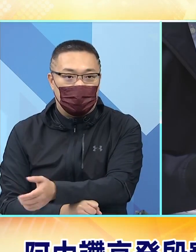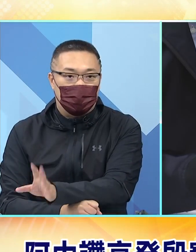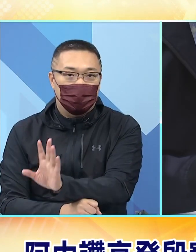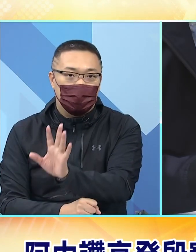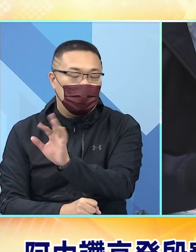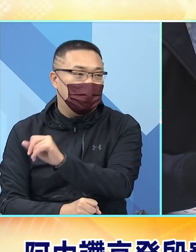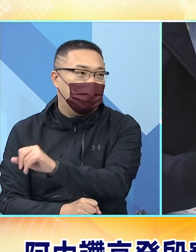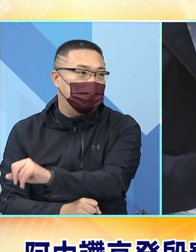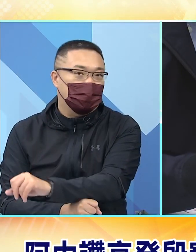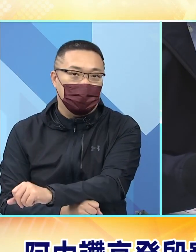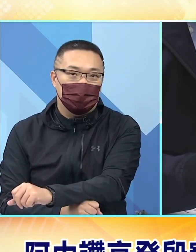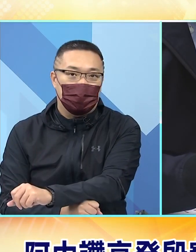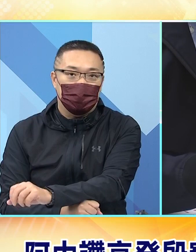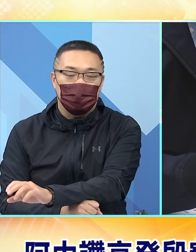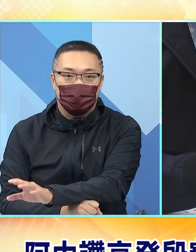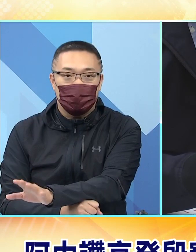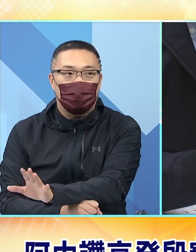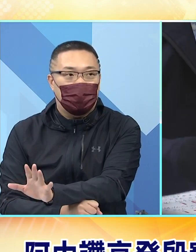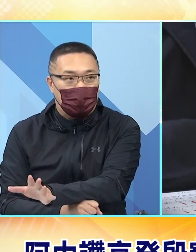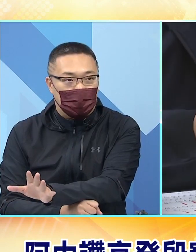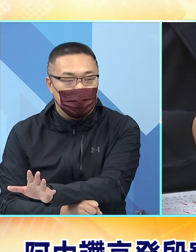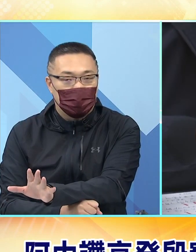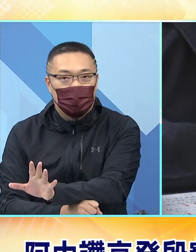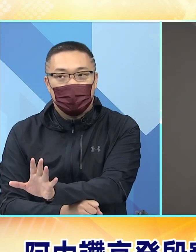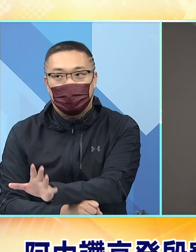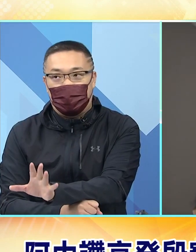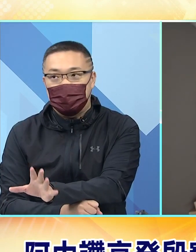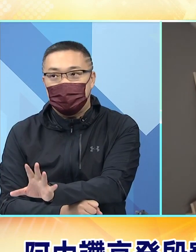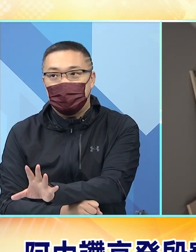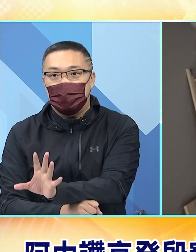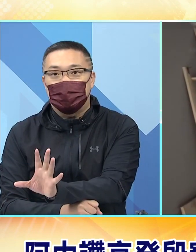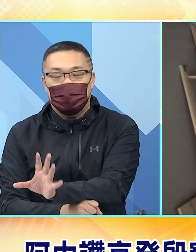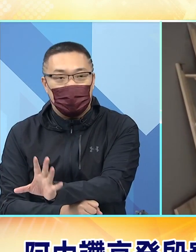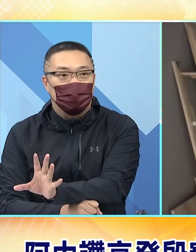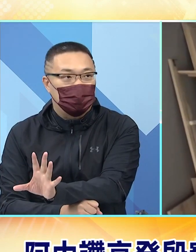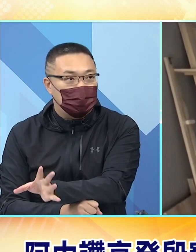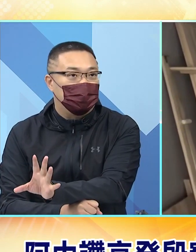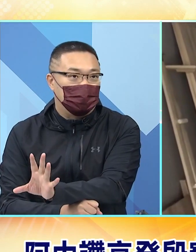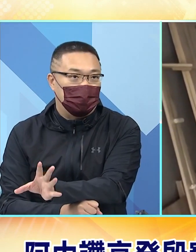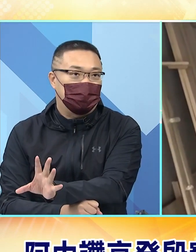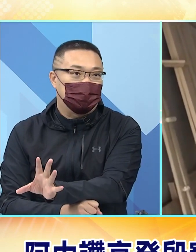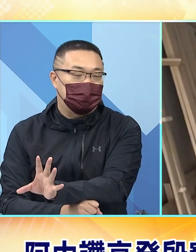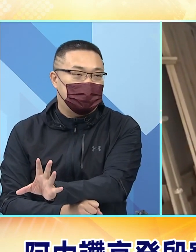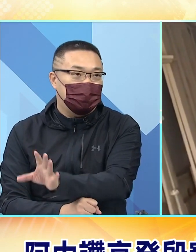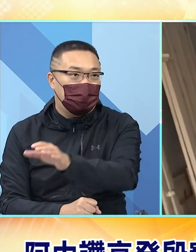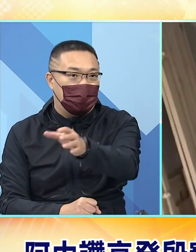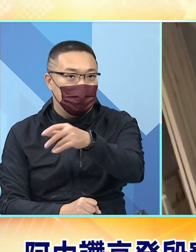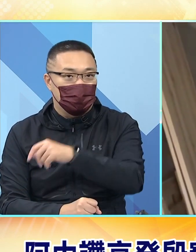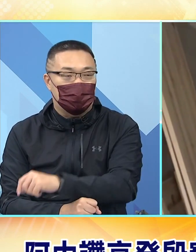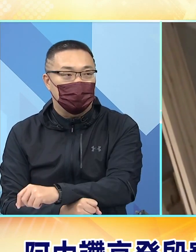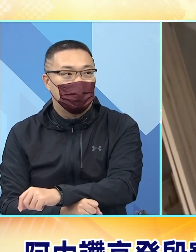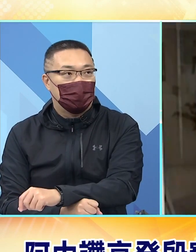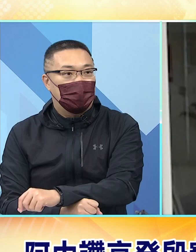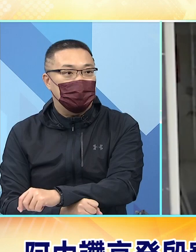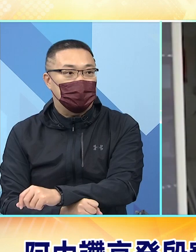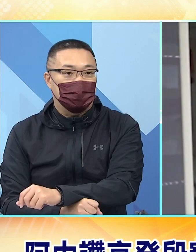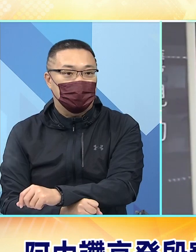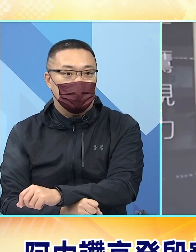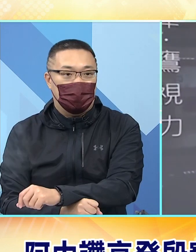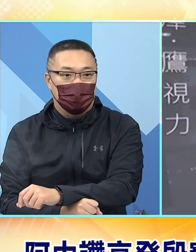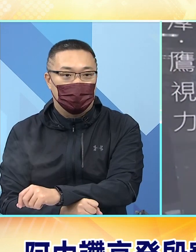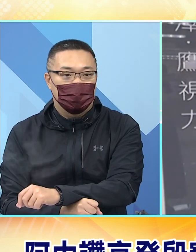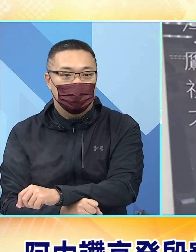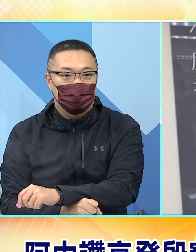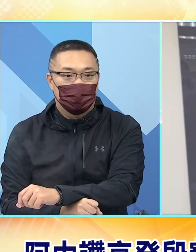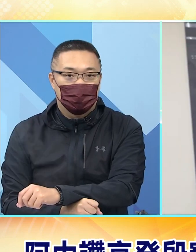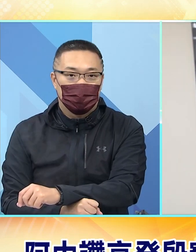么厉害，你不要卖什么快筛，你去帮台积电调度你的晶片运输，那不是更